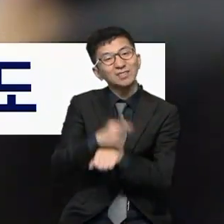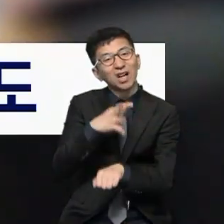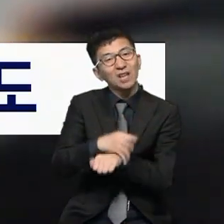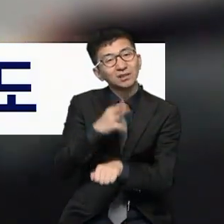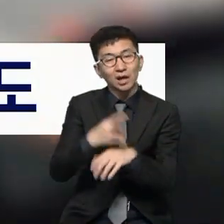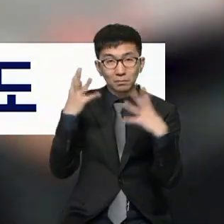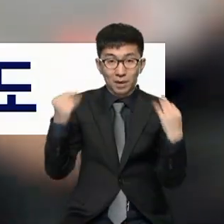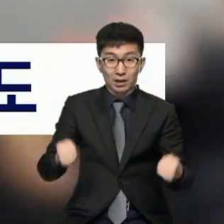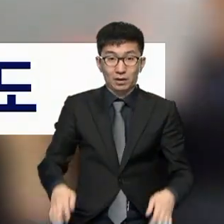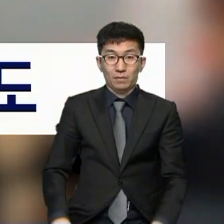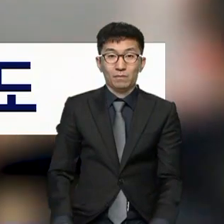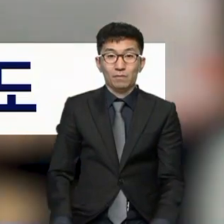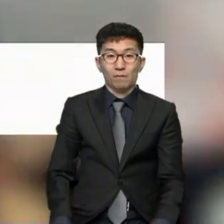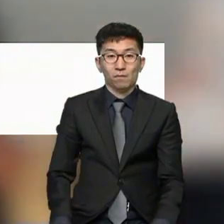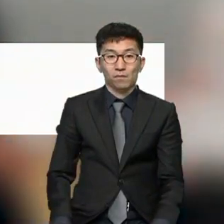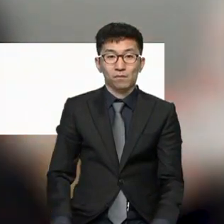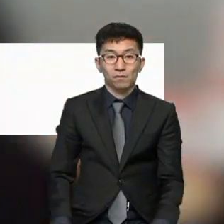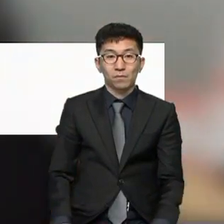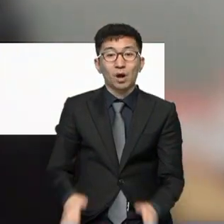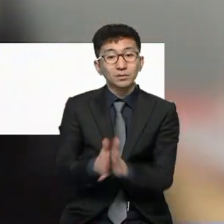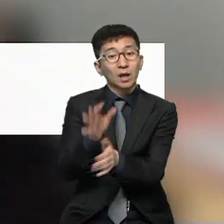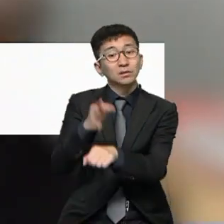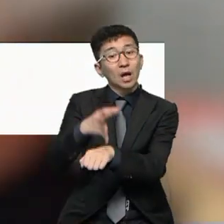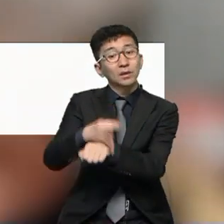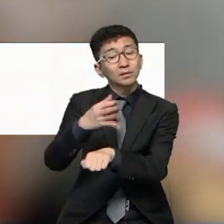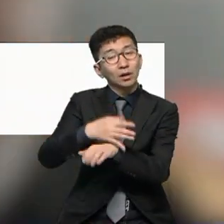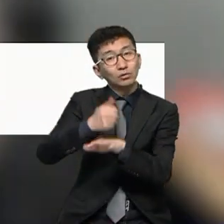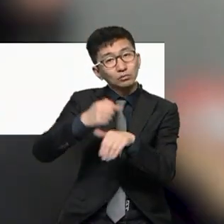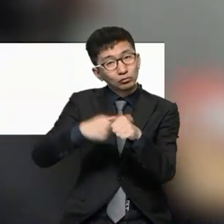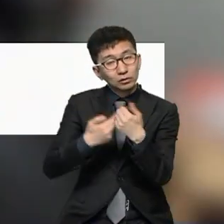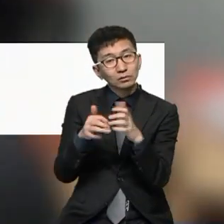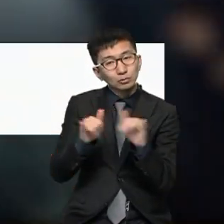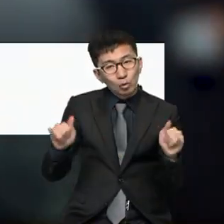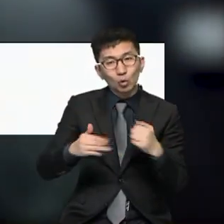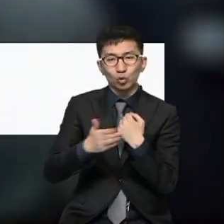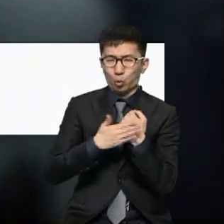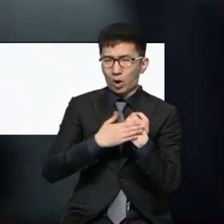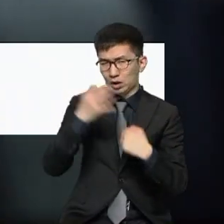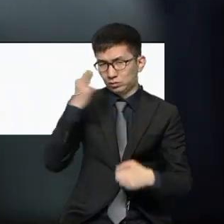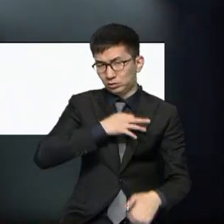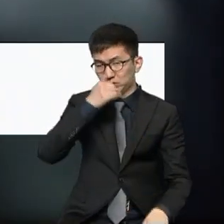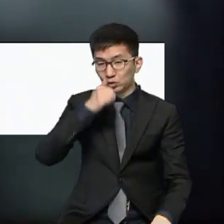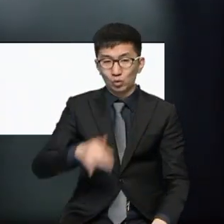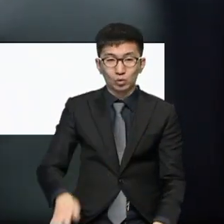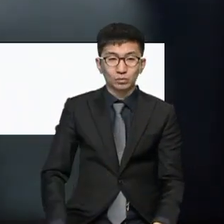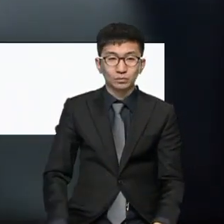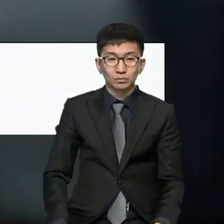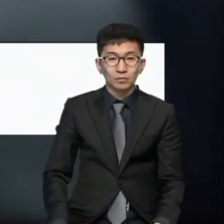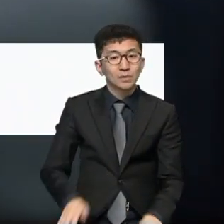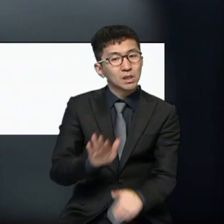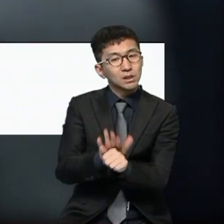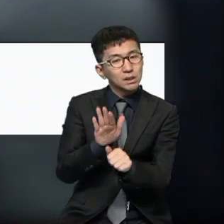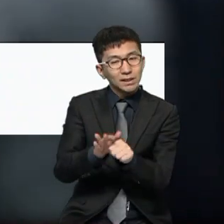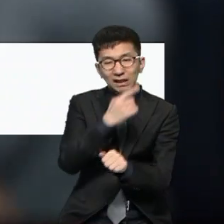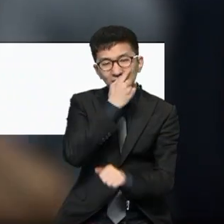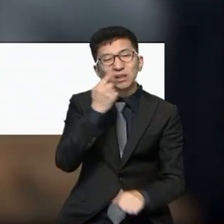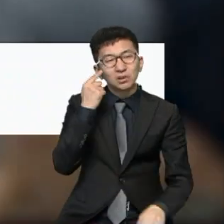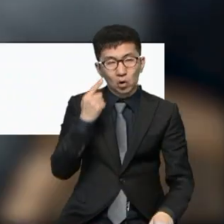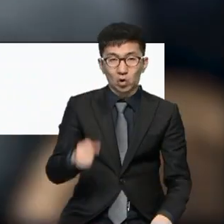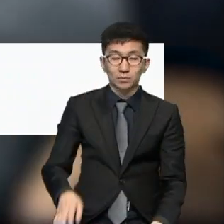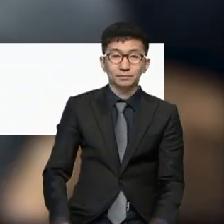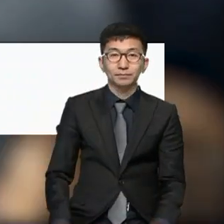사람들도 눈에 띕니다. 책을 많이 사주시면 그만큼 또 부모님 쪽에서는 좋으신 거죠. 또 그만큼 지지를 하고